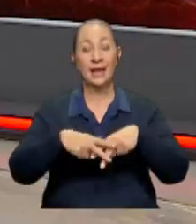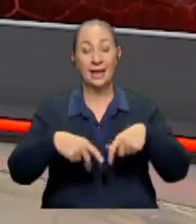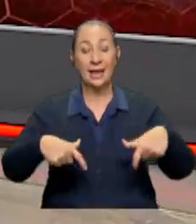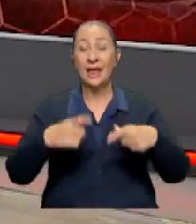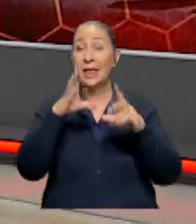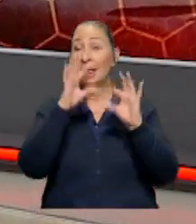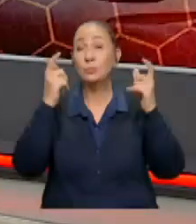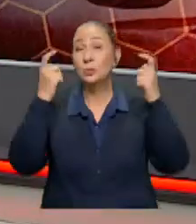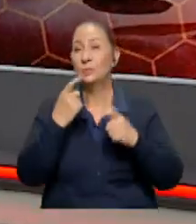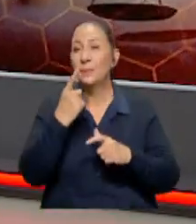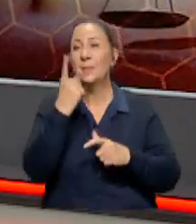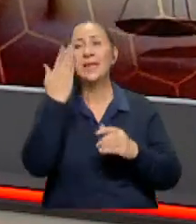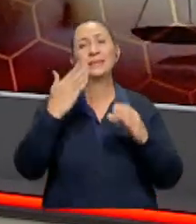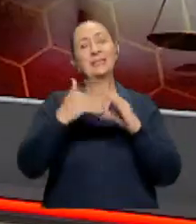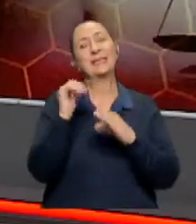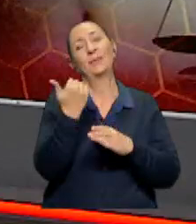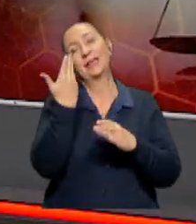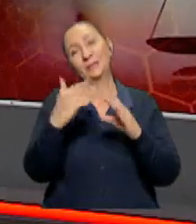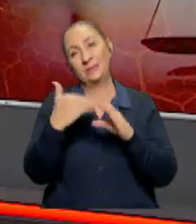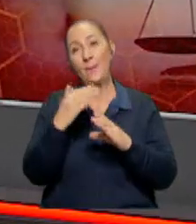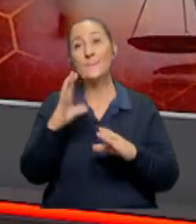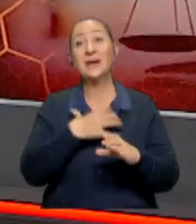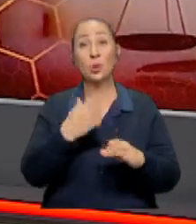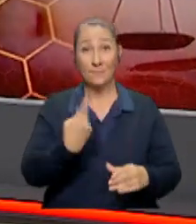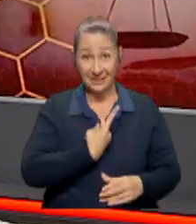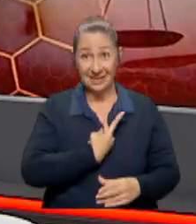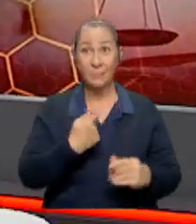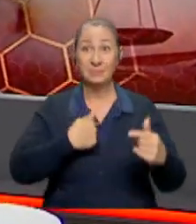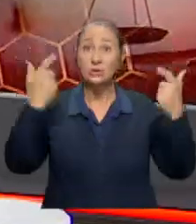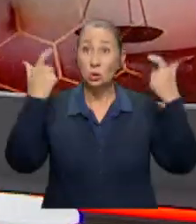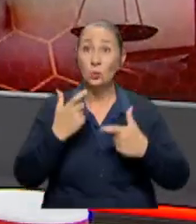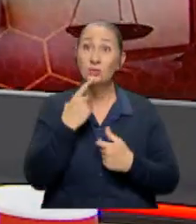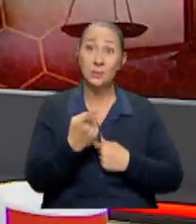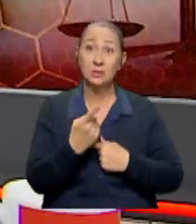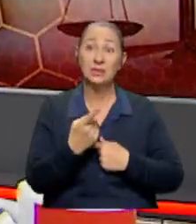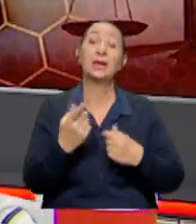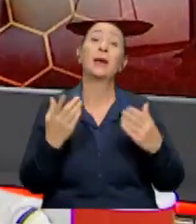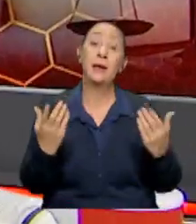Etiketimizde kim sorumlu demiştik? Bir izleyicimiz, kıymetli izleyicimiz, patron bizsek biz sorumluyuz demiş.